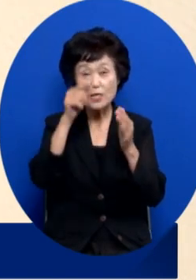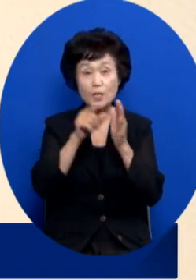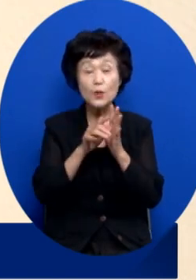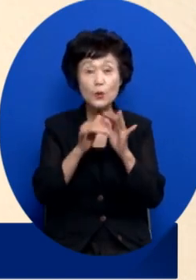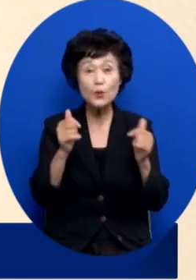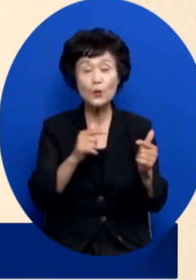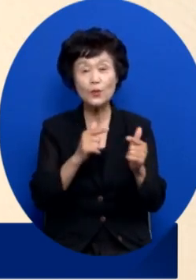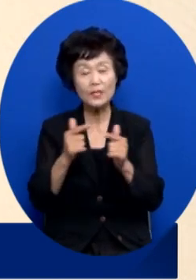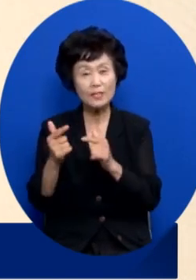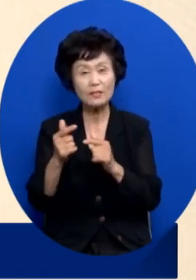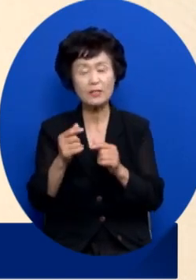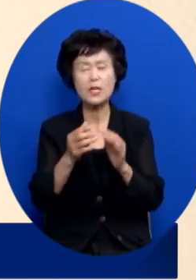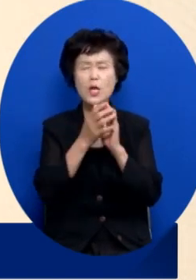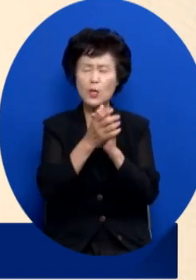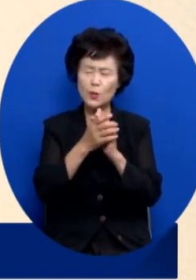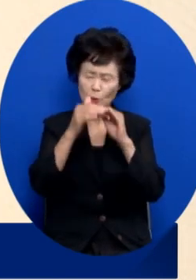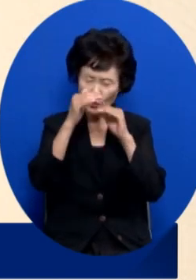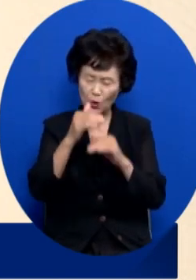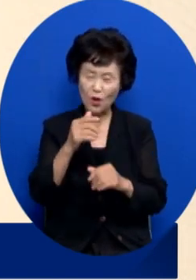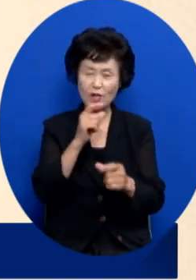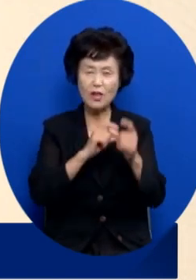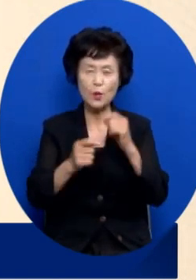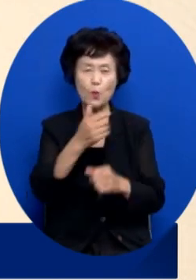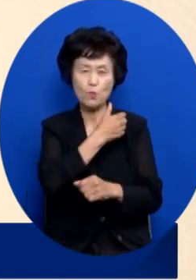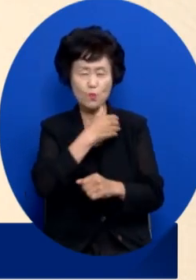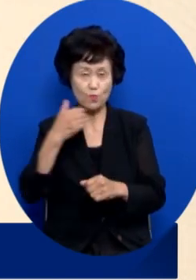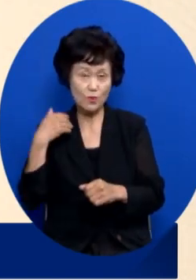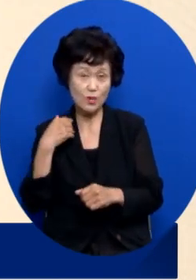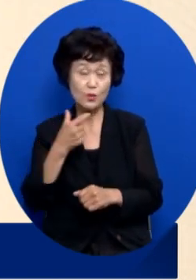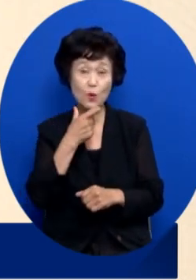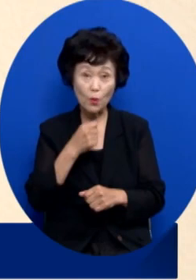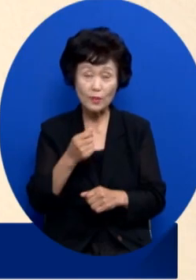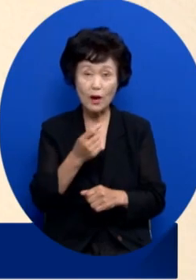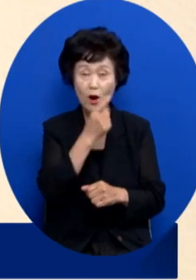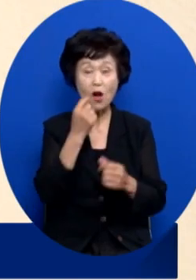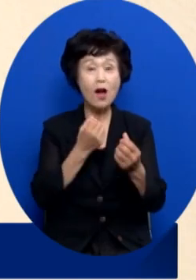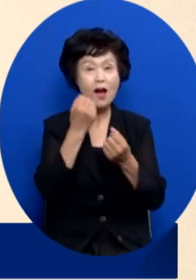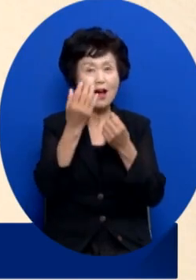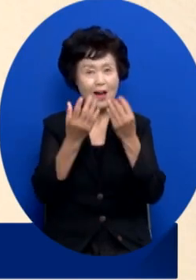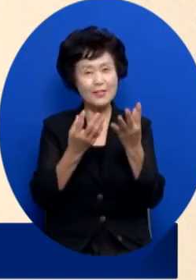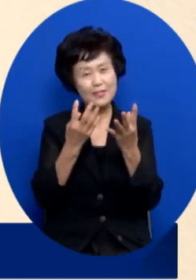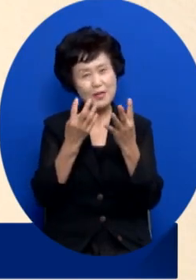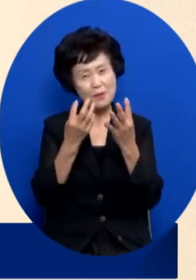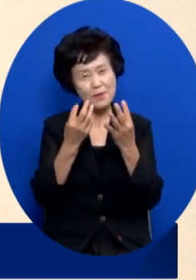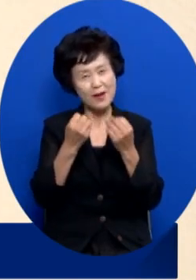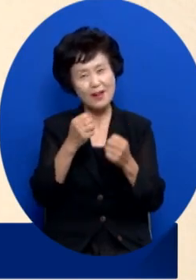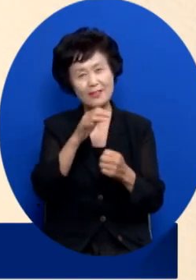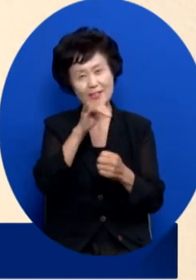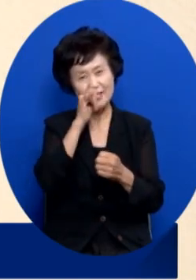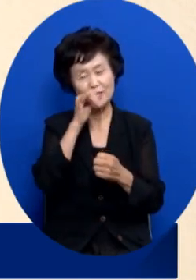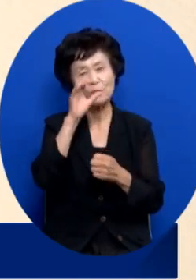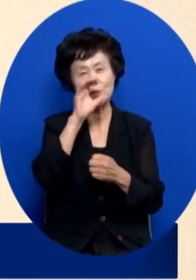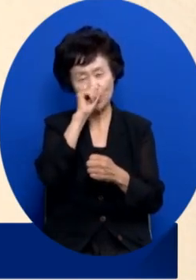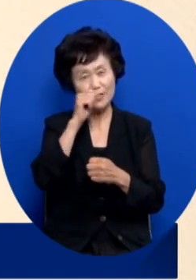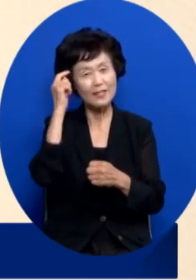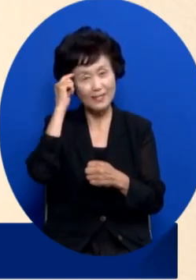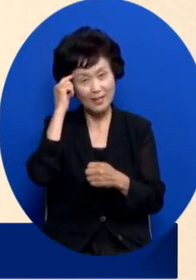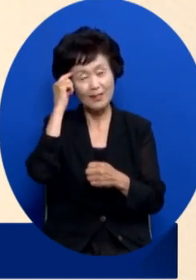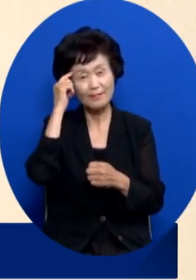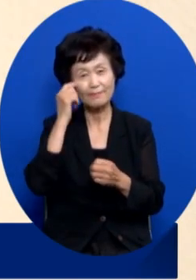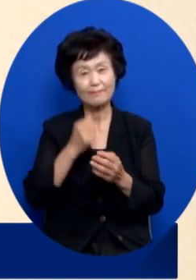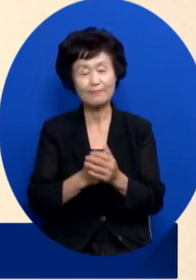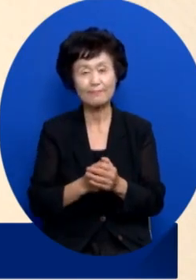더 풍성해졌으면 좋겠고 그래서 간증이 더 많이 일어났으면 좋겠다라는 생각이 듭니다. 너무